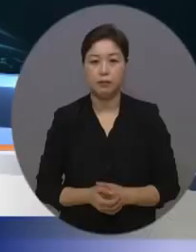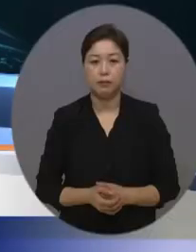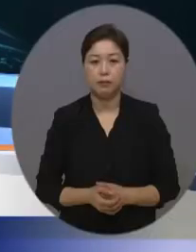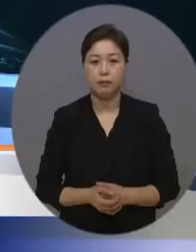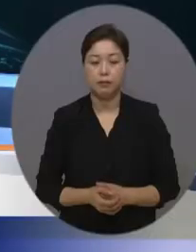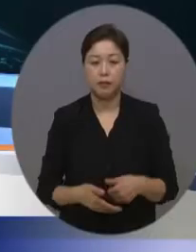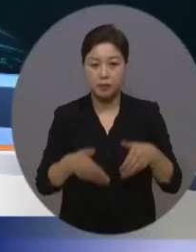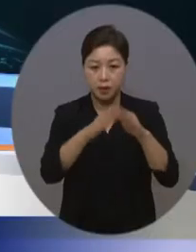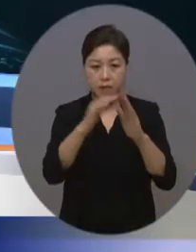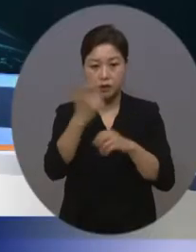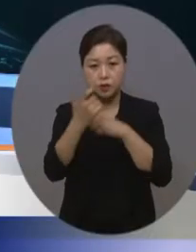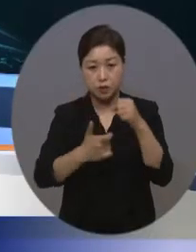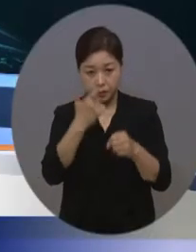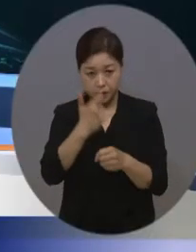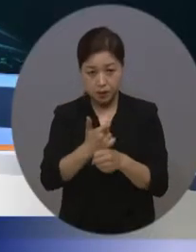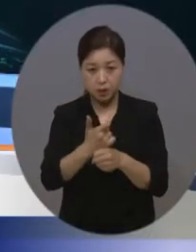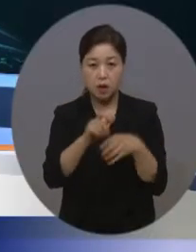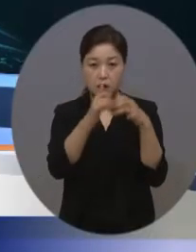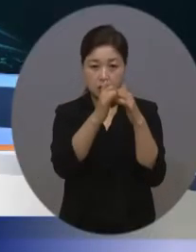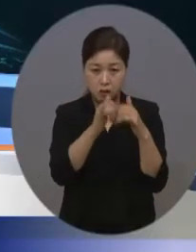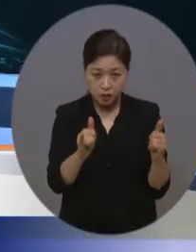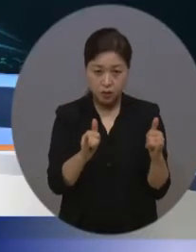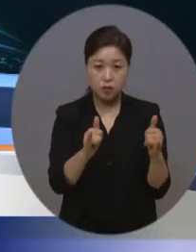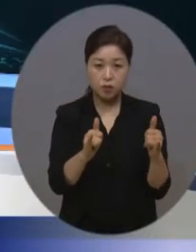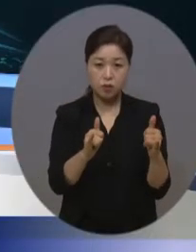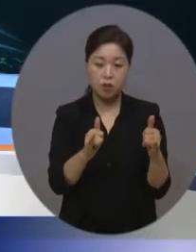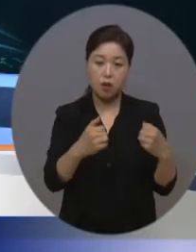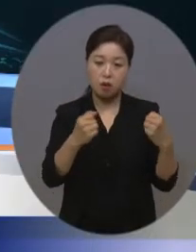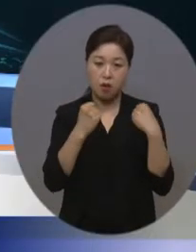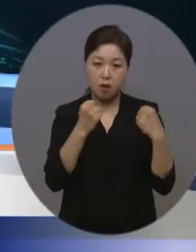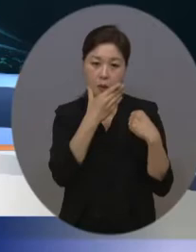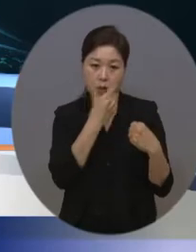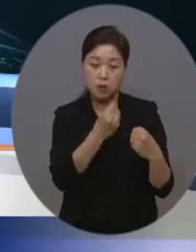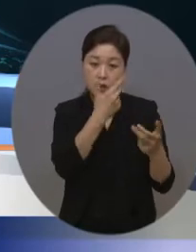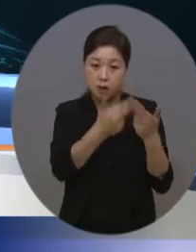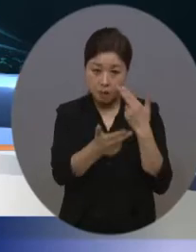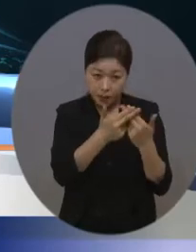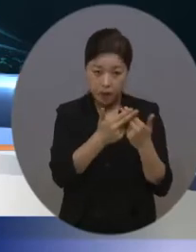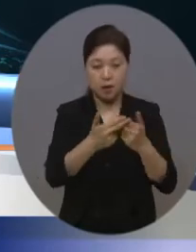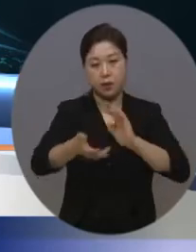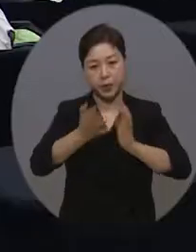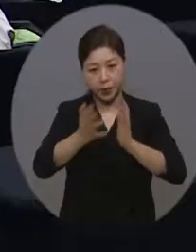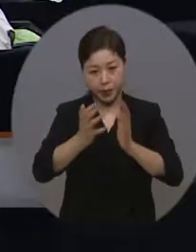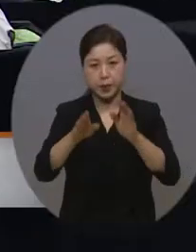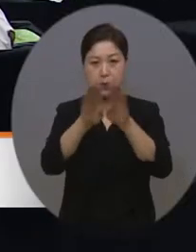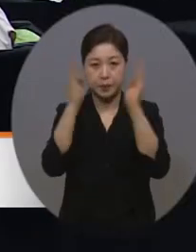창립 60주년을 맞은 인구보건복지협회가 심포지엄을 개최했습니다.